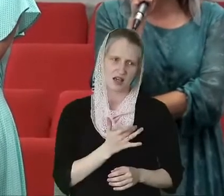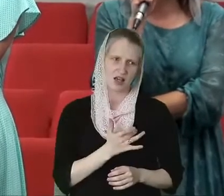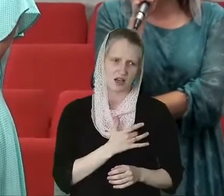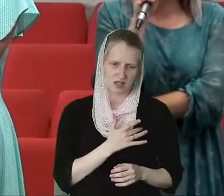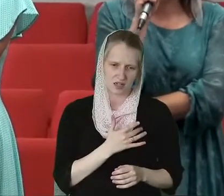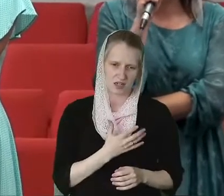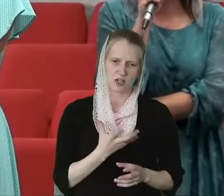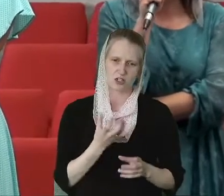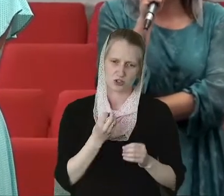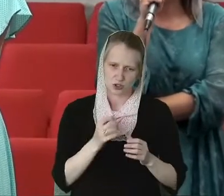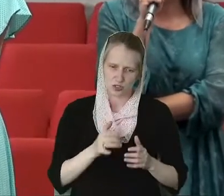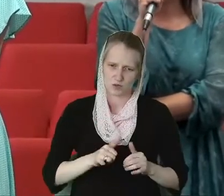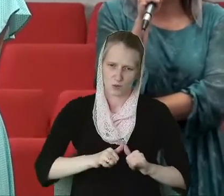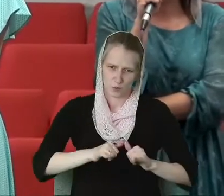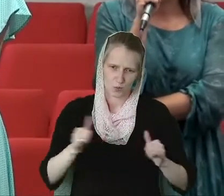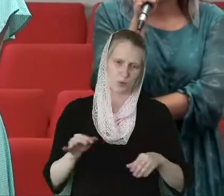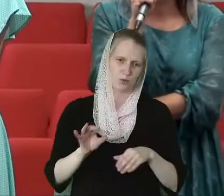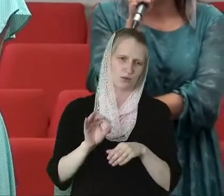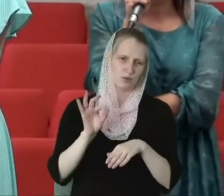сердце больнее